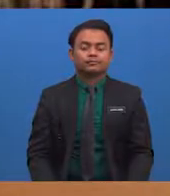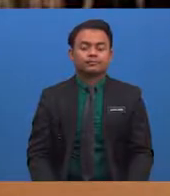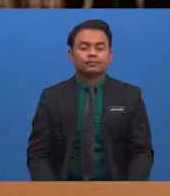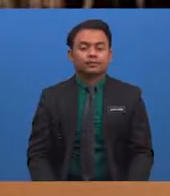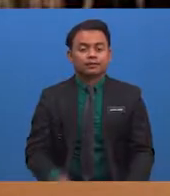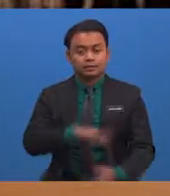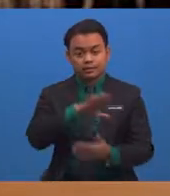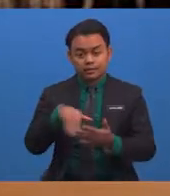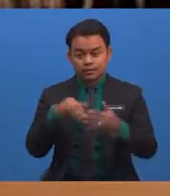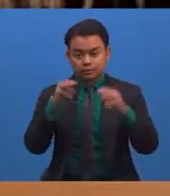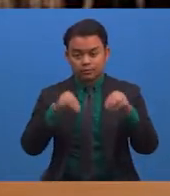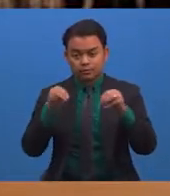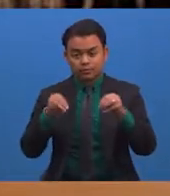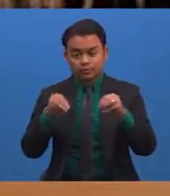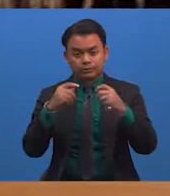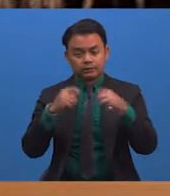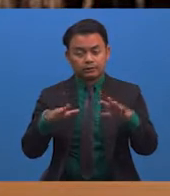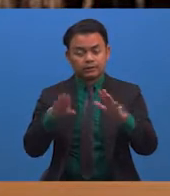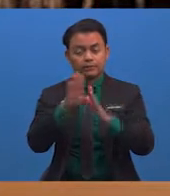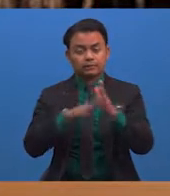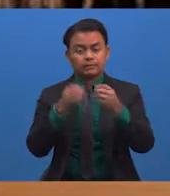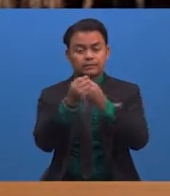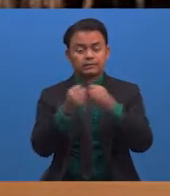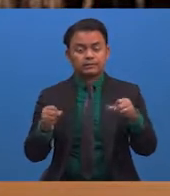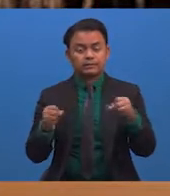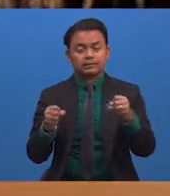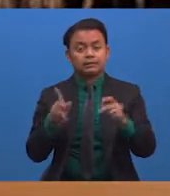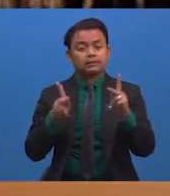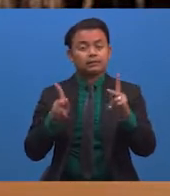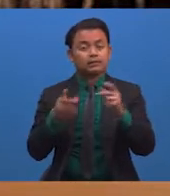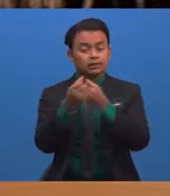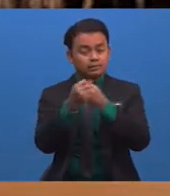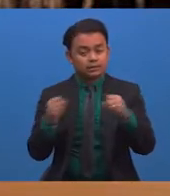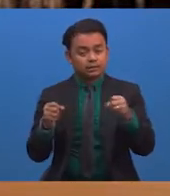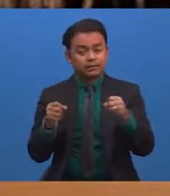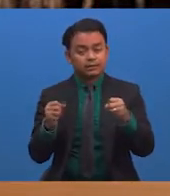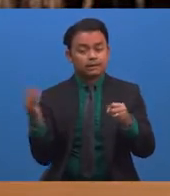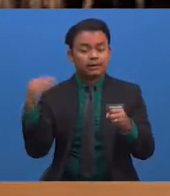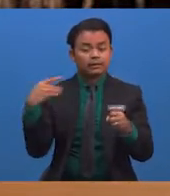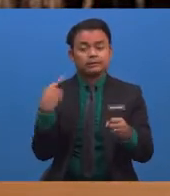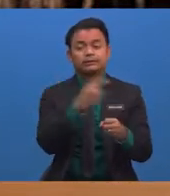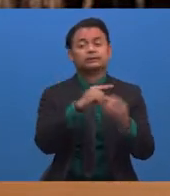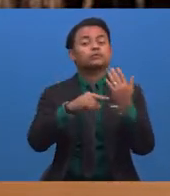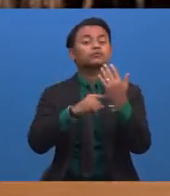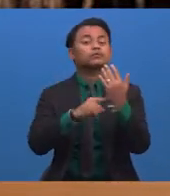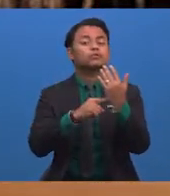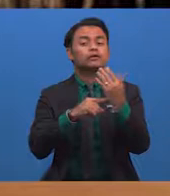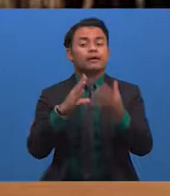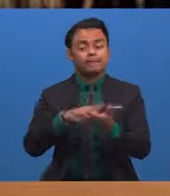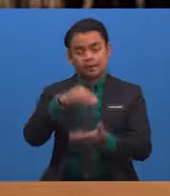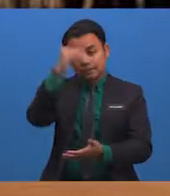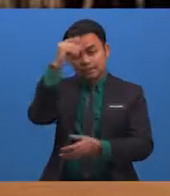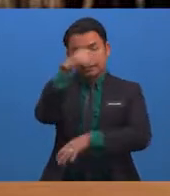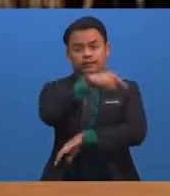Semua murid telah bersedia? Baiklah, kalau sudah bersedia, marilah kita mulakan pembelajaran hari ini.